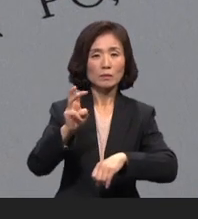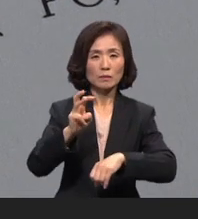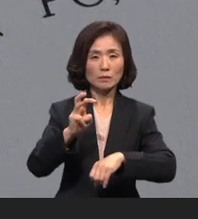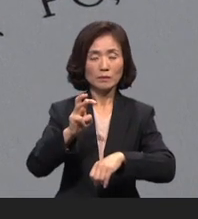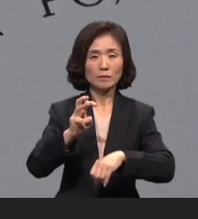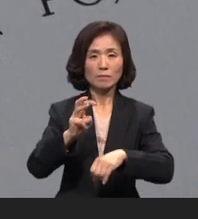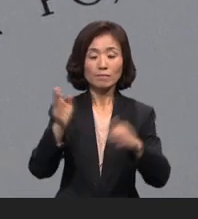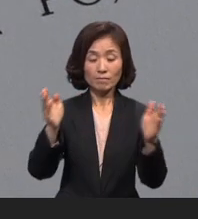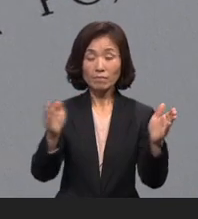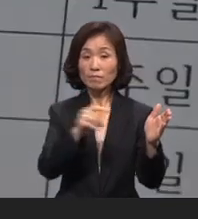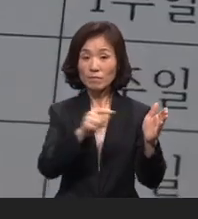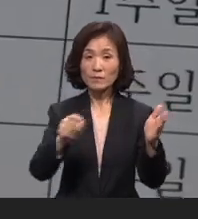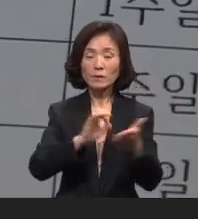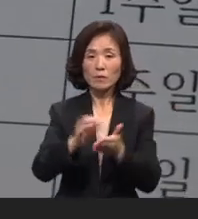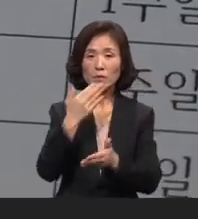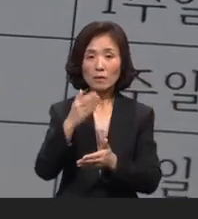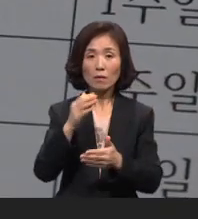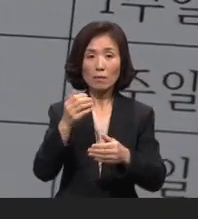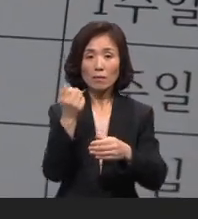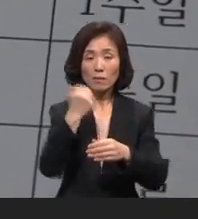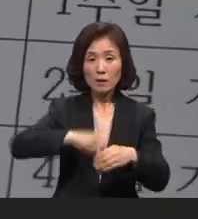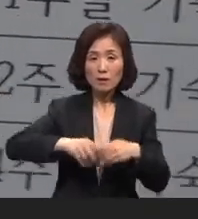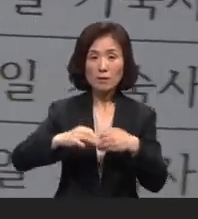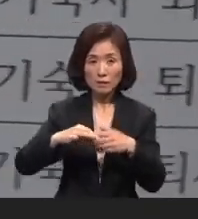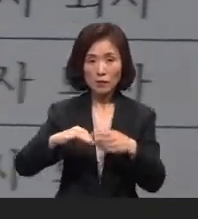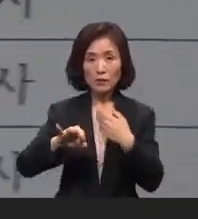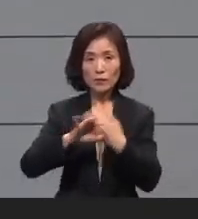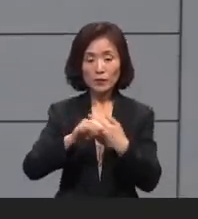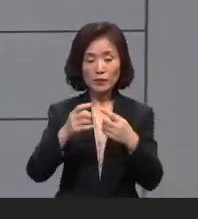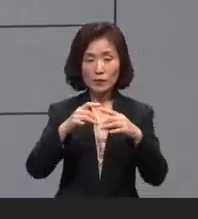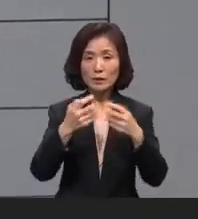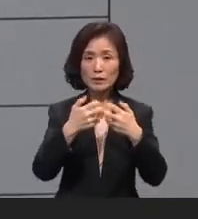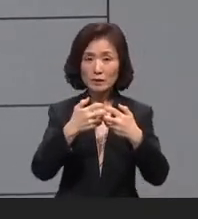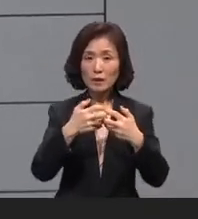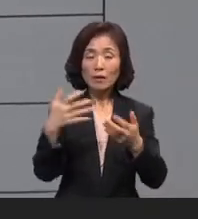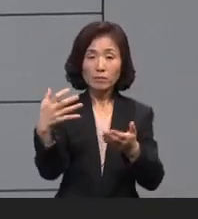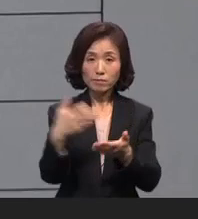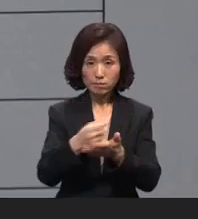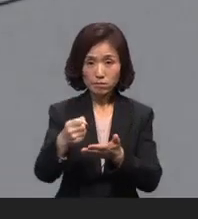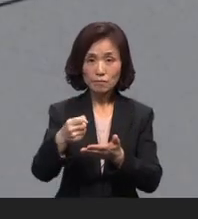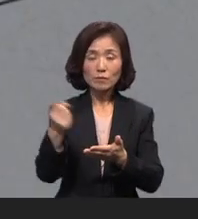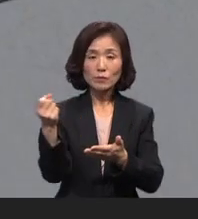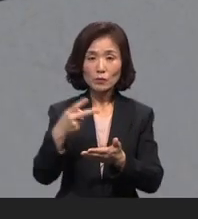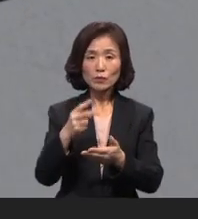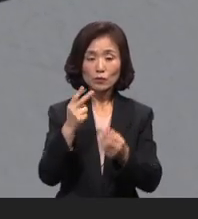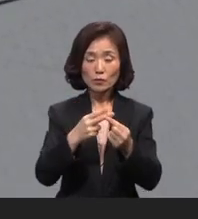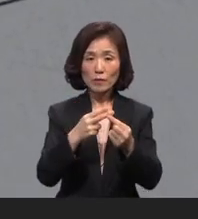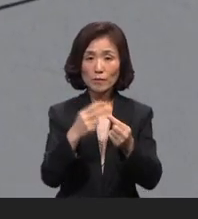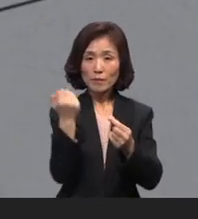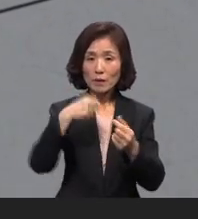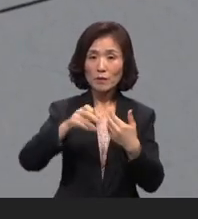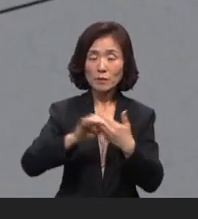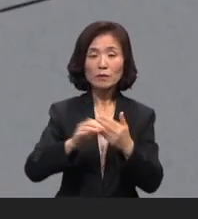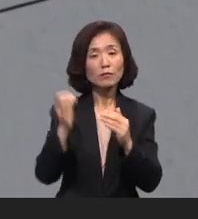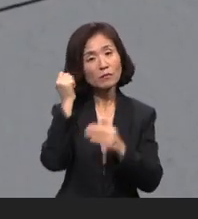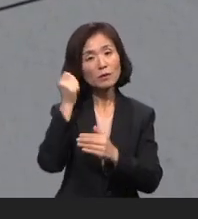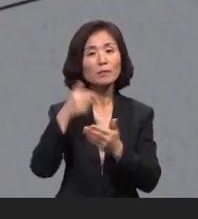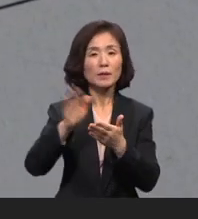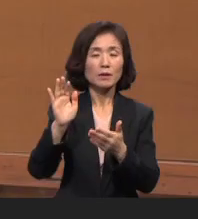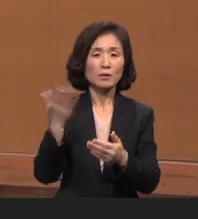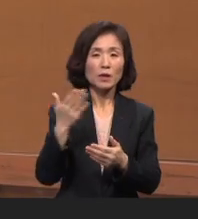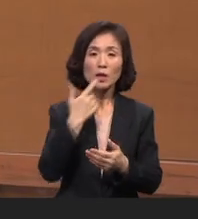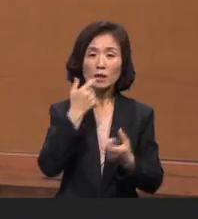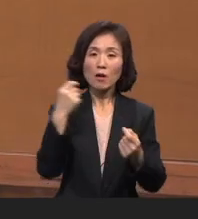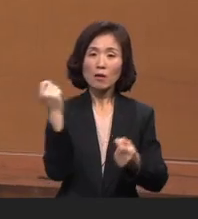있습니다. 이를 어기면 전자기기를 압수하고 두 번 이상 어길 시엔 기숙사에서 퇴사 조치됩니다.